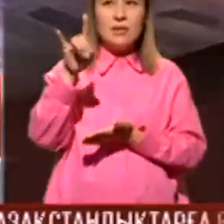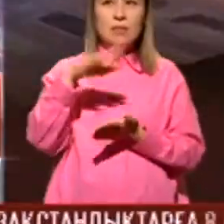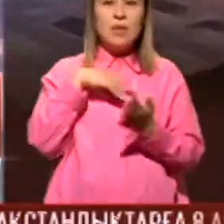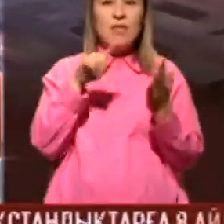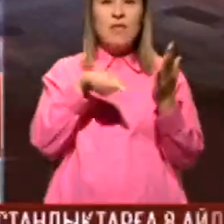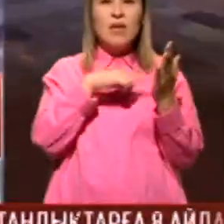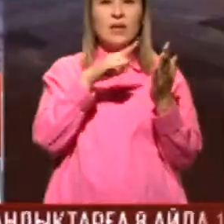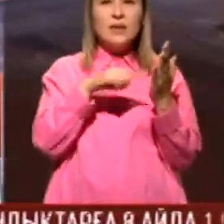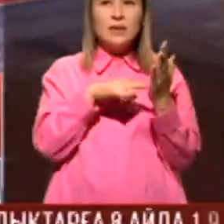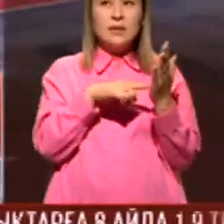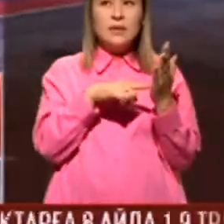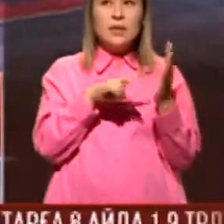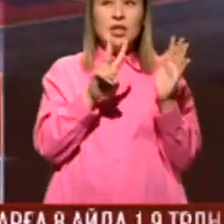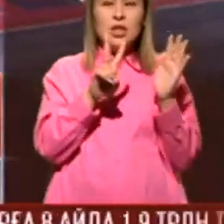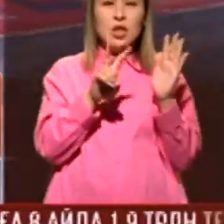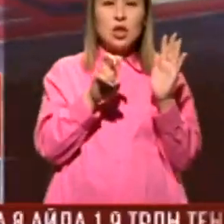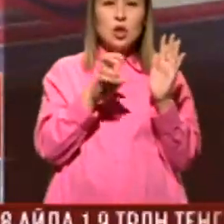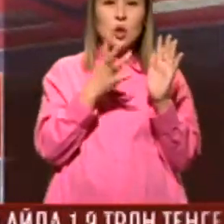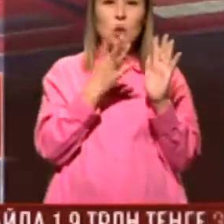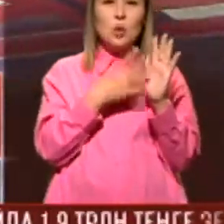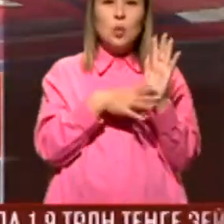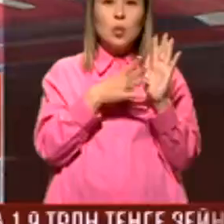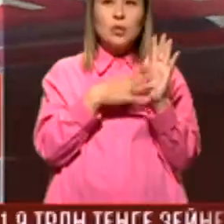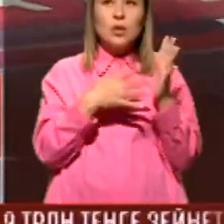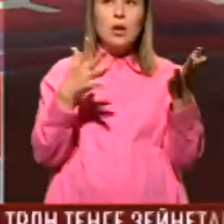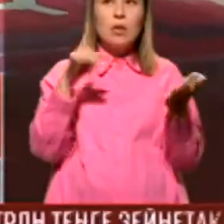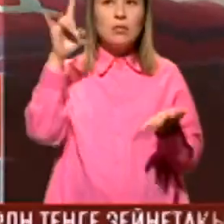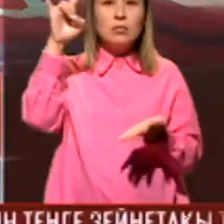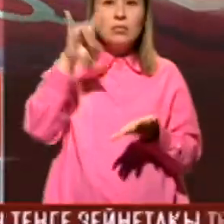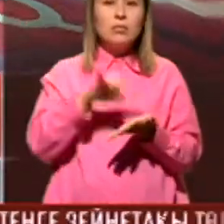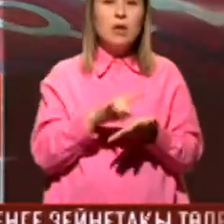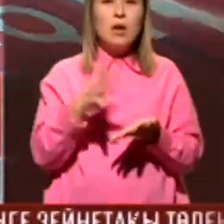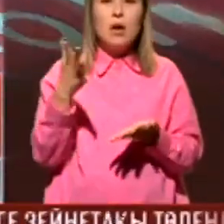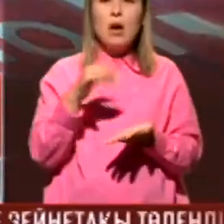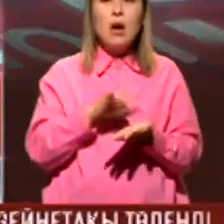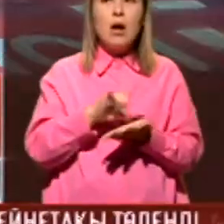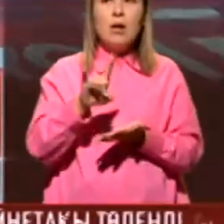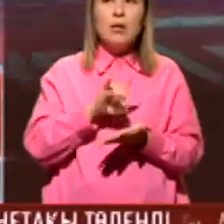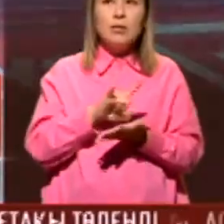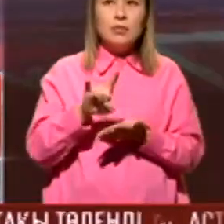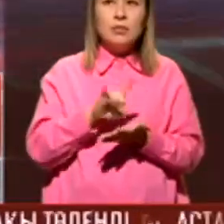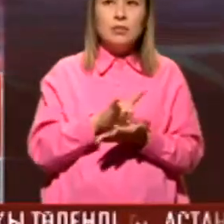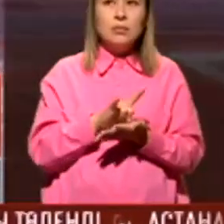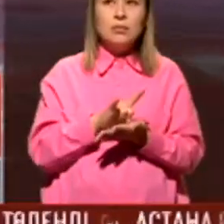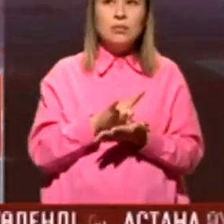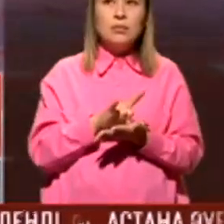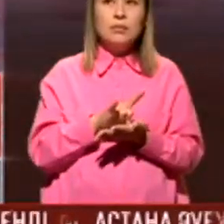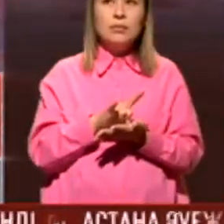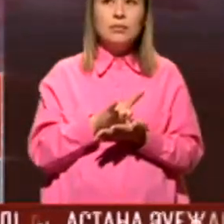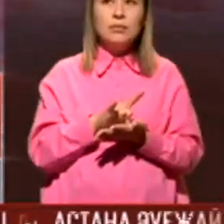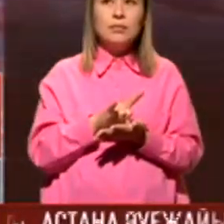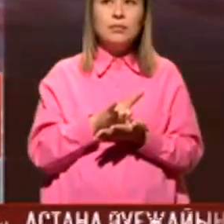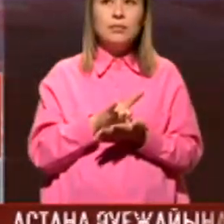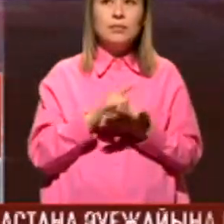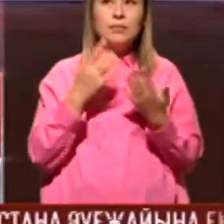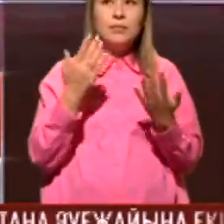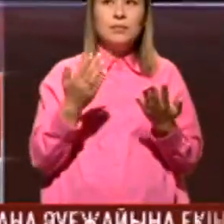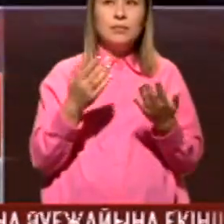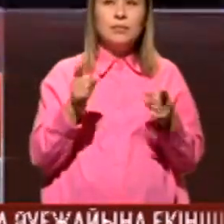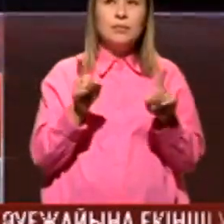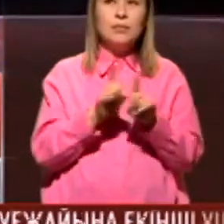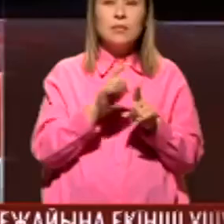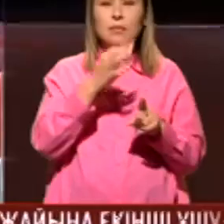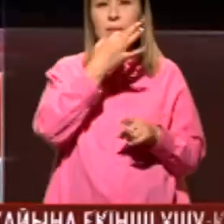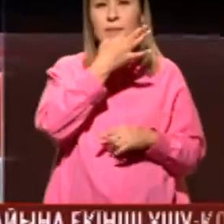қойдым. S-292 қай аэропортқа барып қонады ол транспорттық авиация дейсіз десем айтады, ол топыраққа да қонады деп.